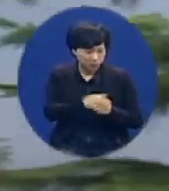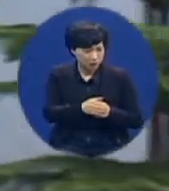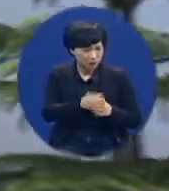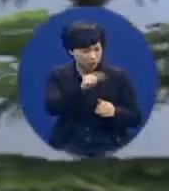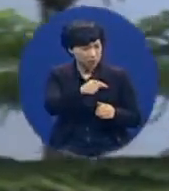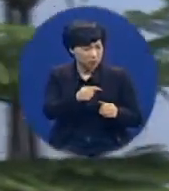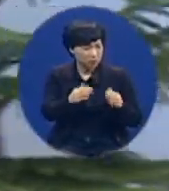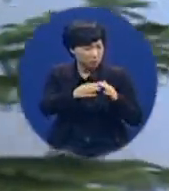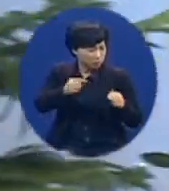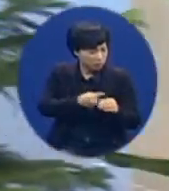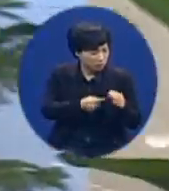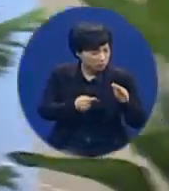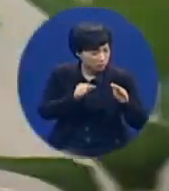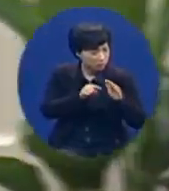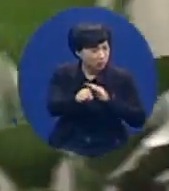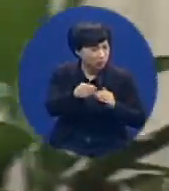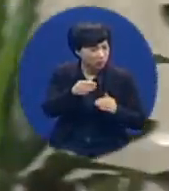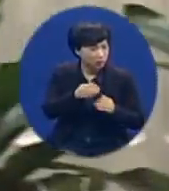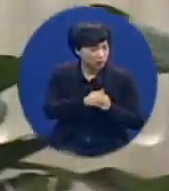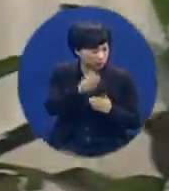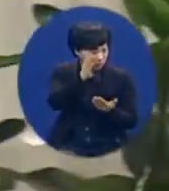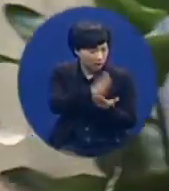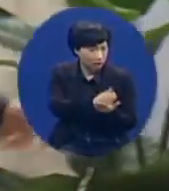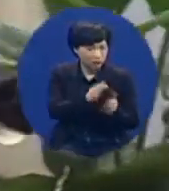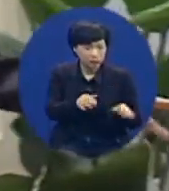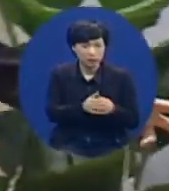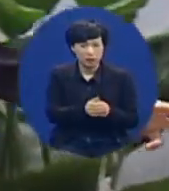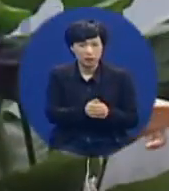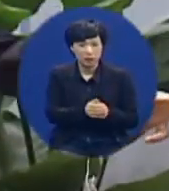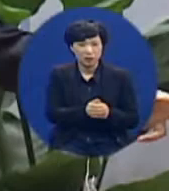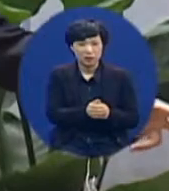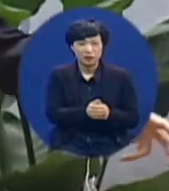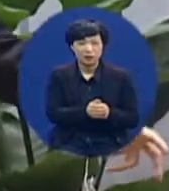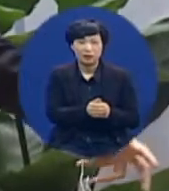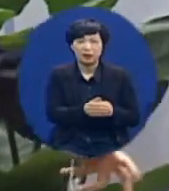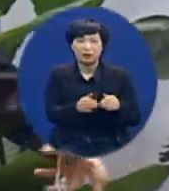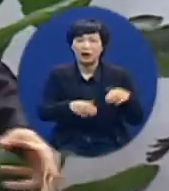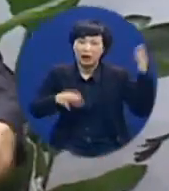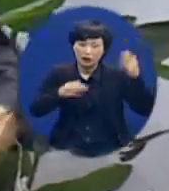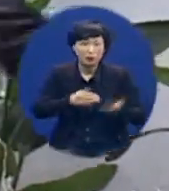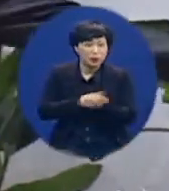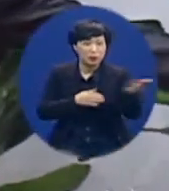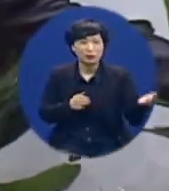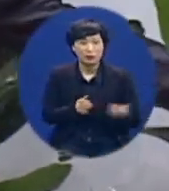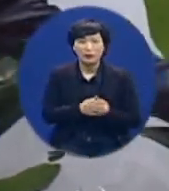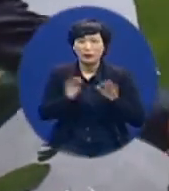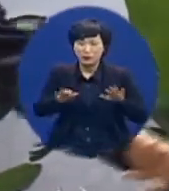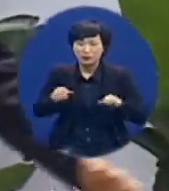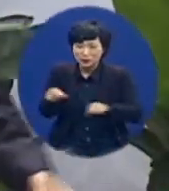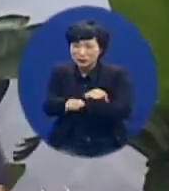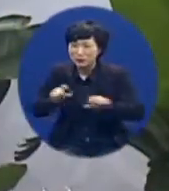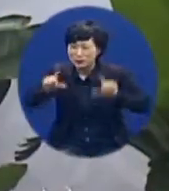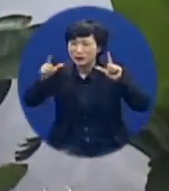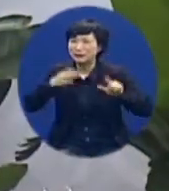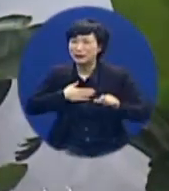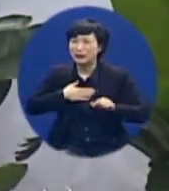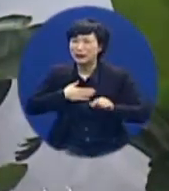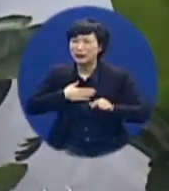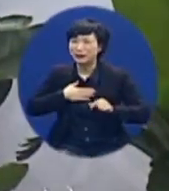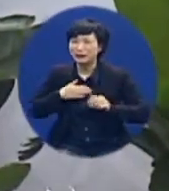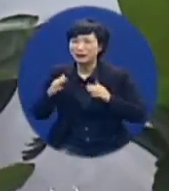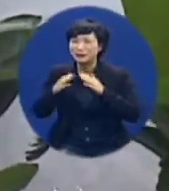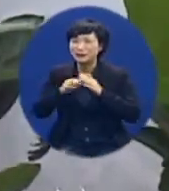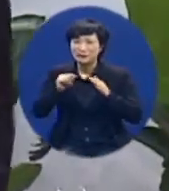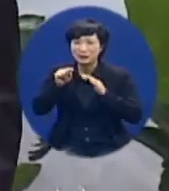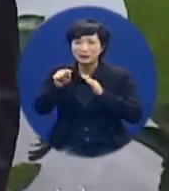night. Normally, parents don't allow their children to go out to meet their friend late at night. 있다가 서는